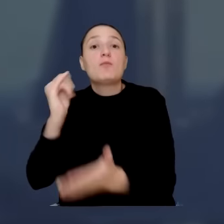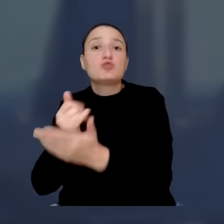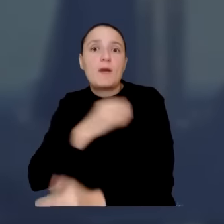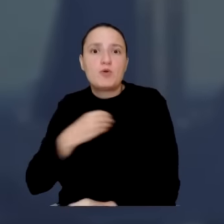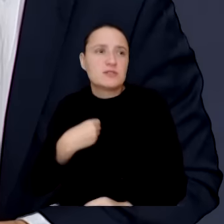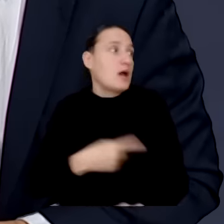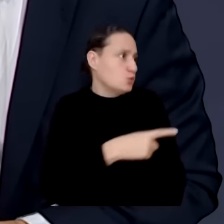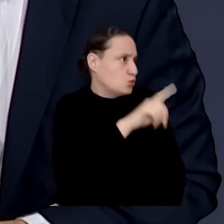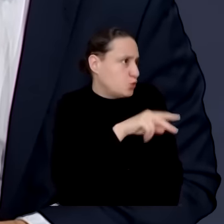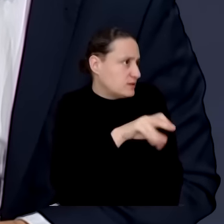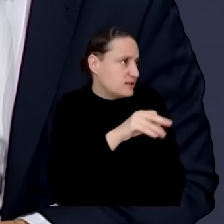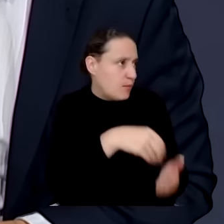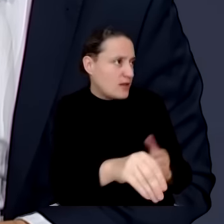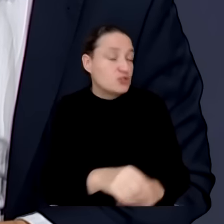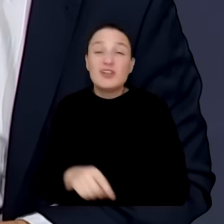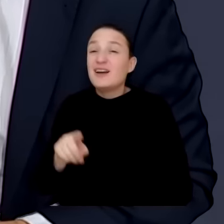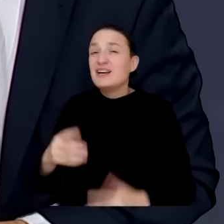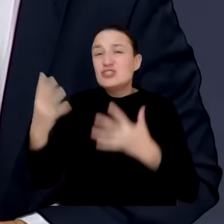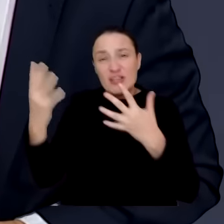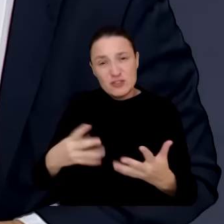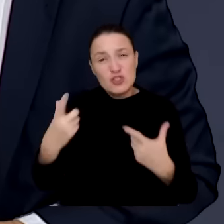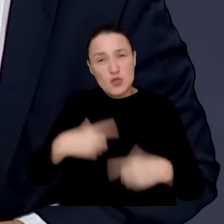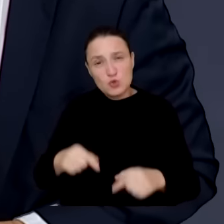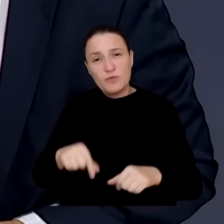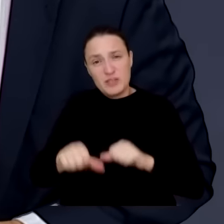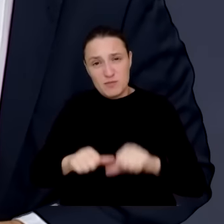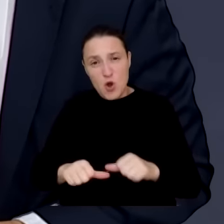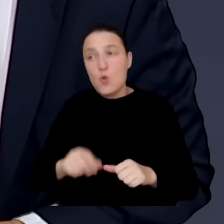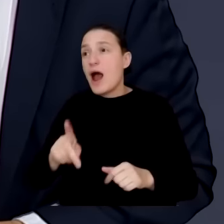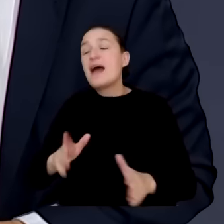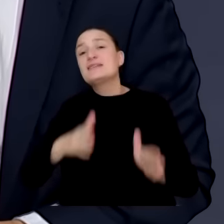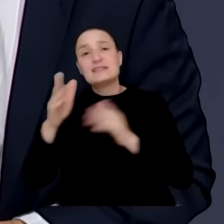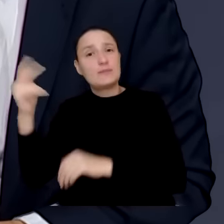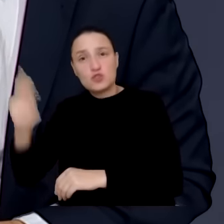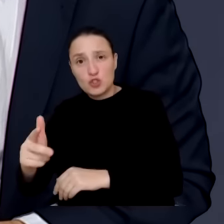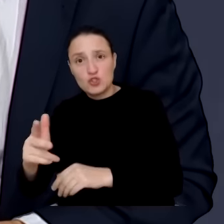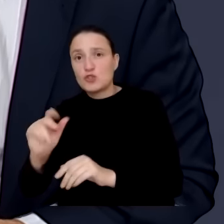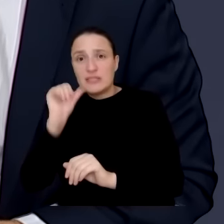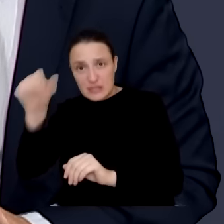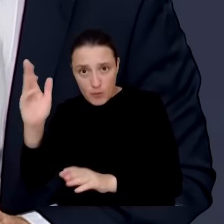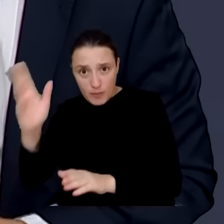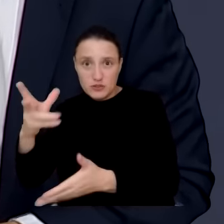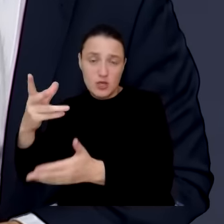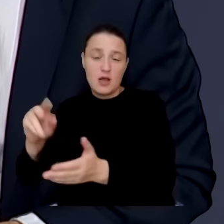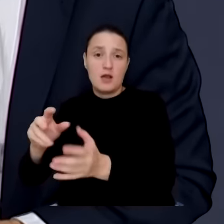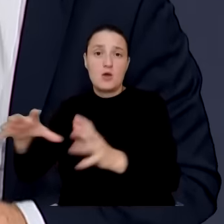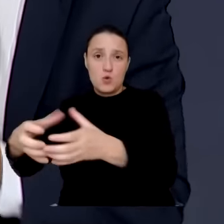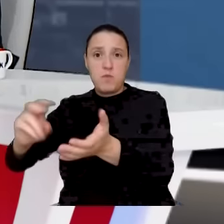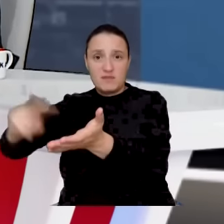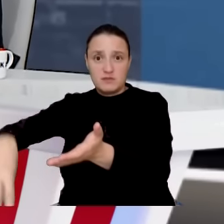9000 ludzi tylko w tym roku ma zostać zwolnionych a w przyszłym roku już mówi się że kolejne 3000 idzie do do odstrzału mówiąc kolokwialnie do